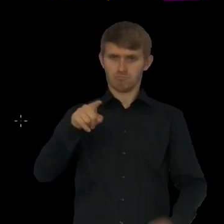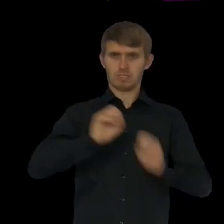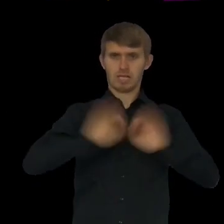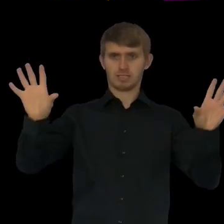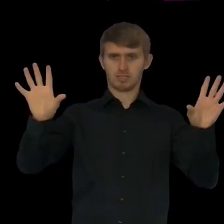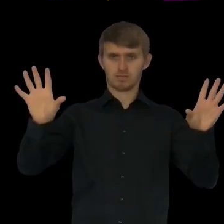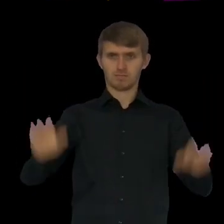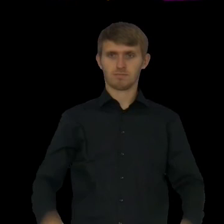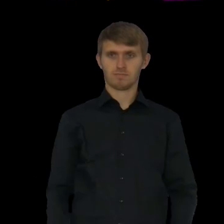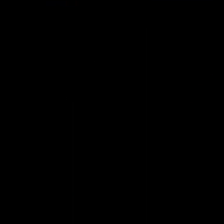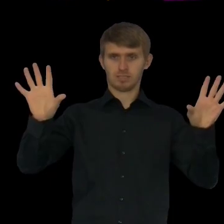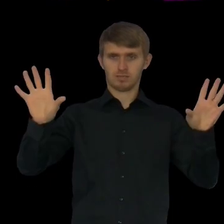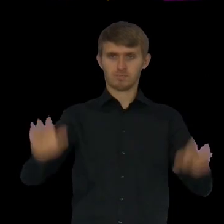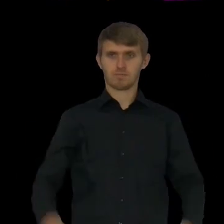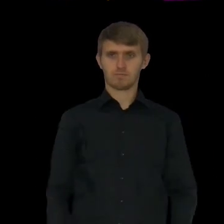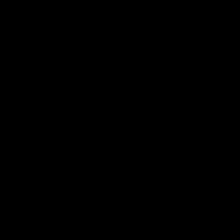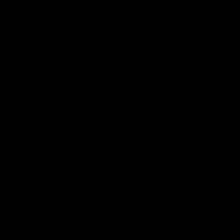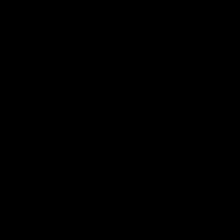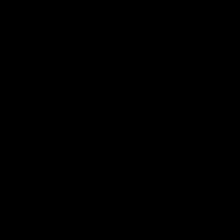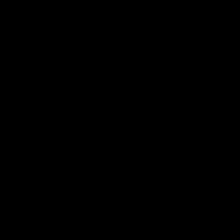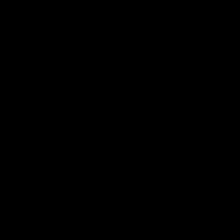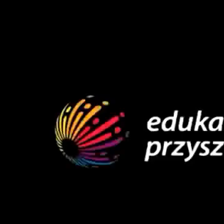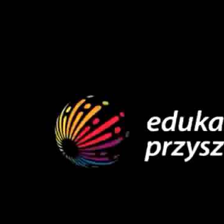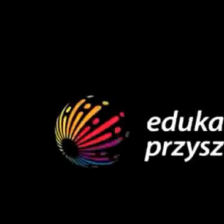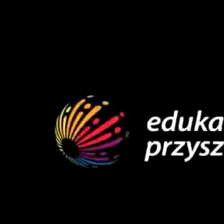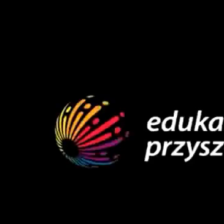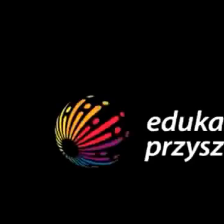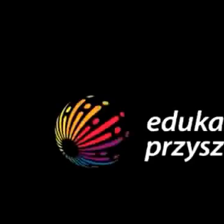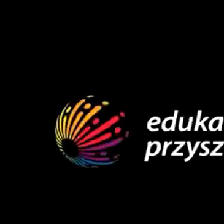dużego kwadratu mam nadzieję że to jasne cześć